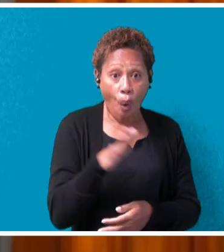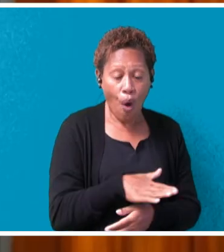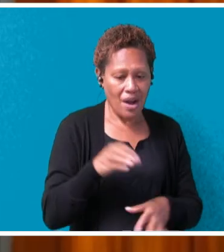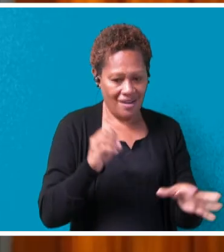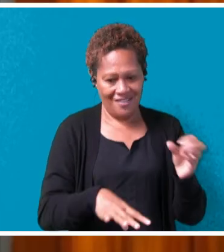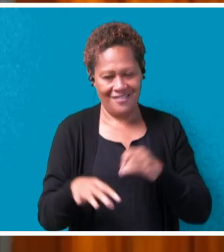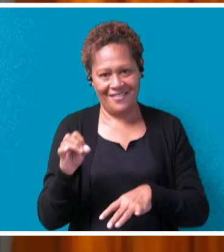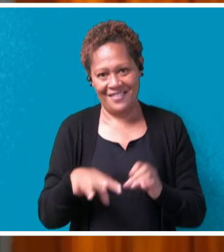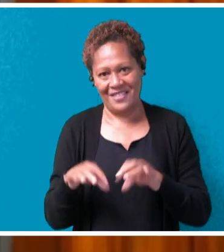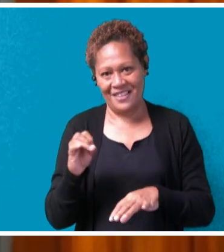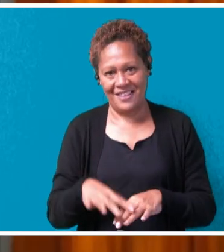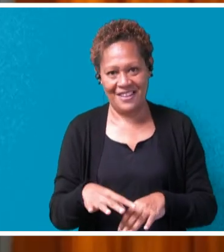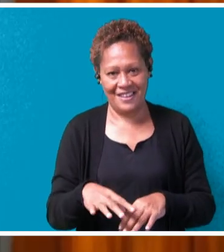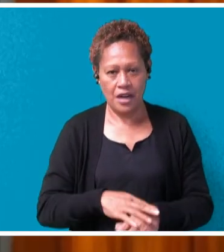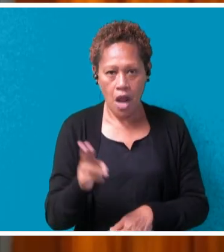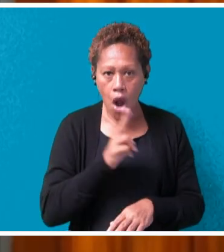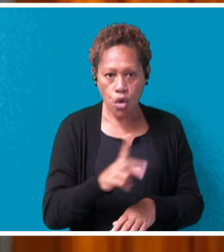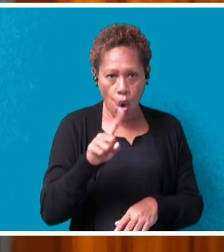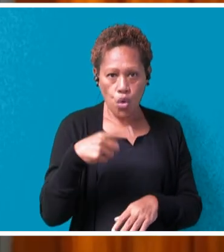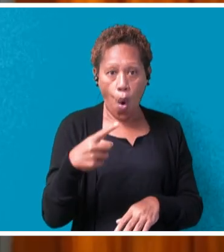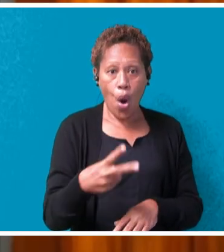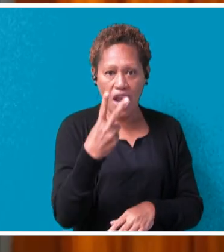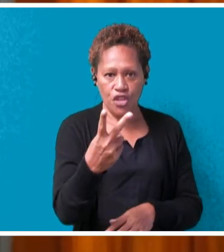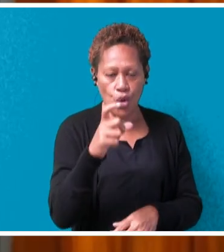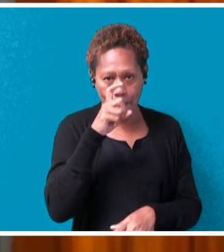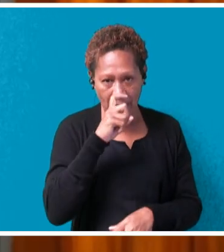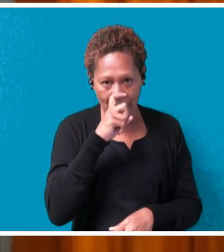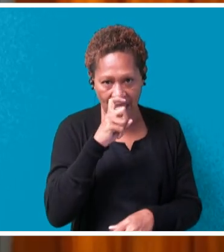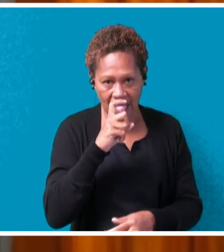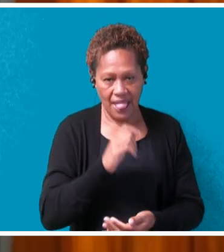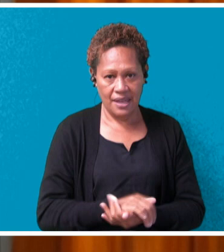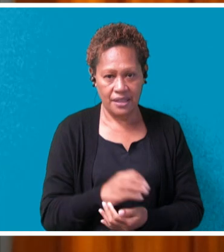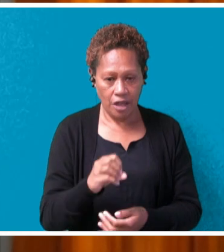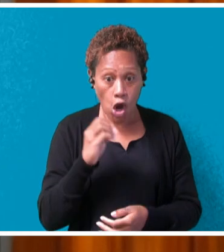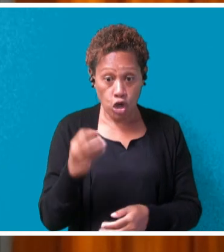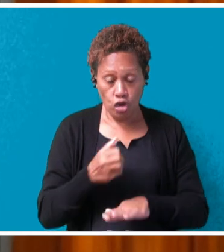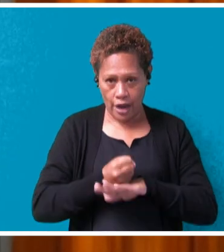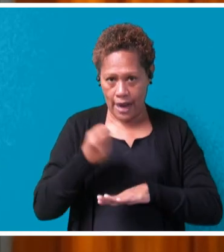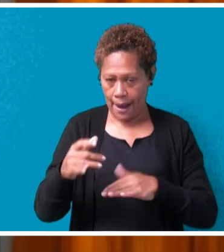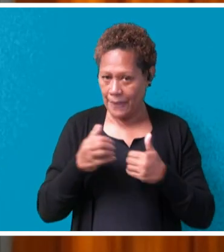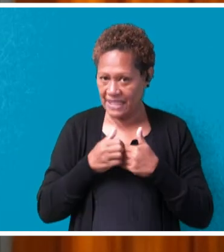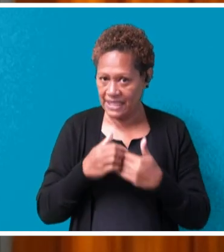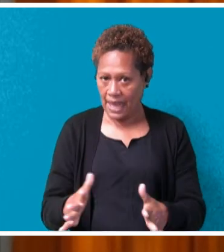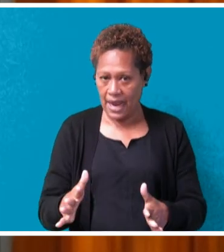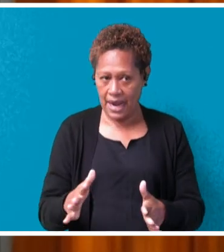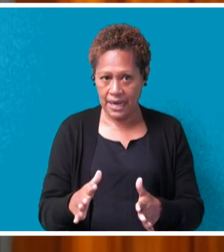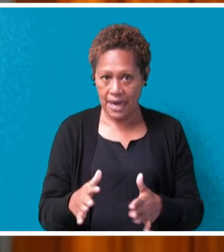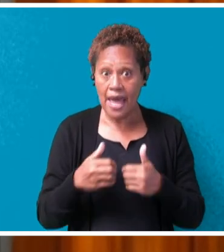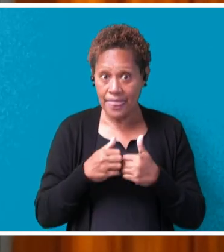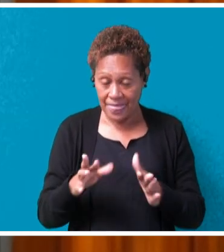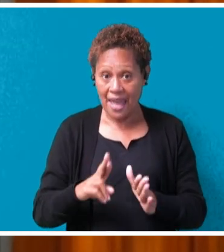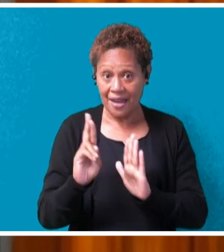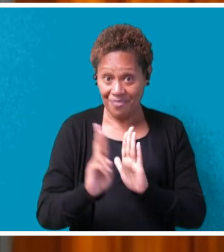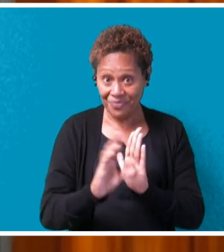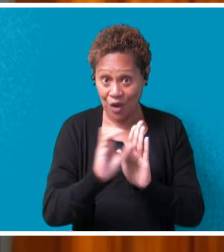ang yabu taki wala ngama na lewi ruwa. Will all require Sa our teki muna raw na contribution and matinto input, na kena baka not durumi maya only na bosilawa, na lawa baka tutu baka toka isa